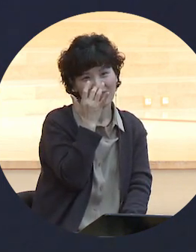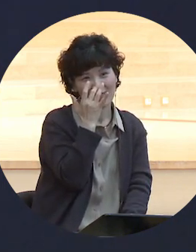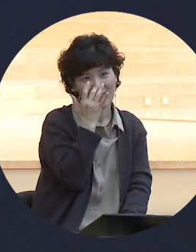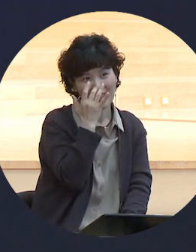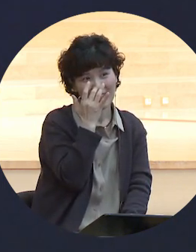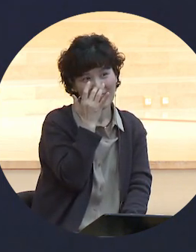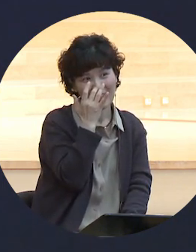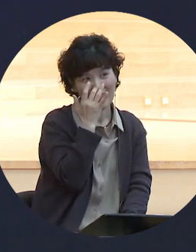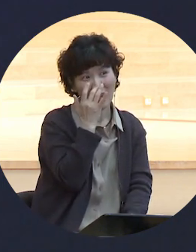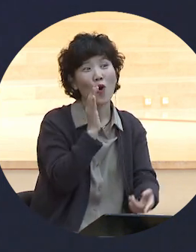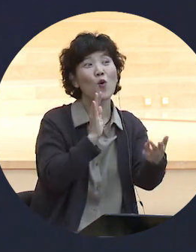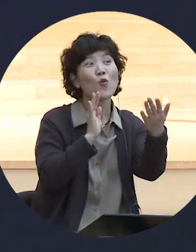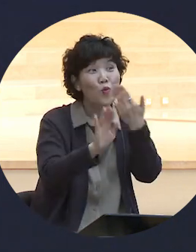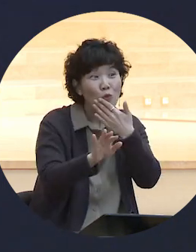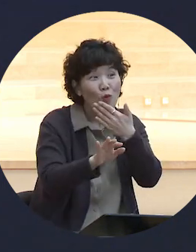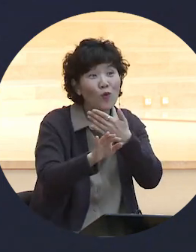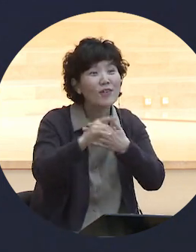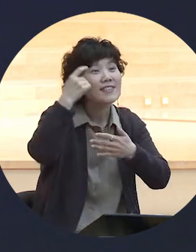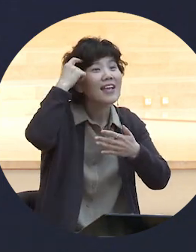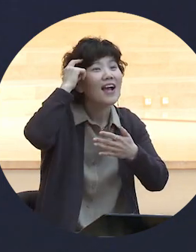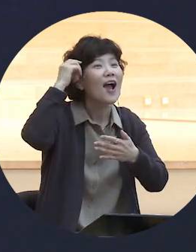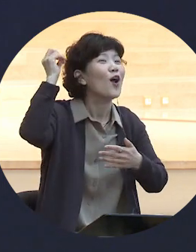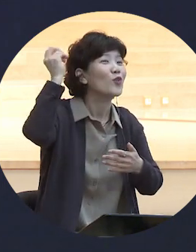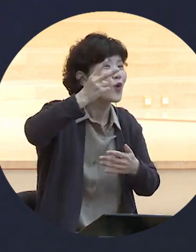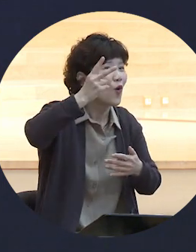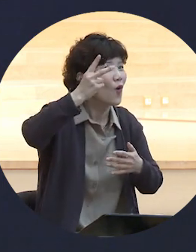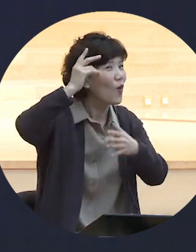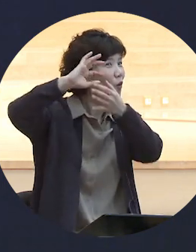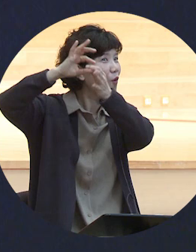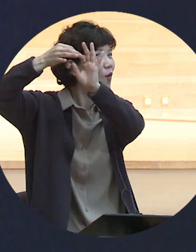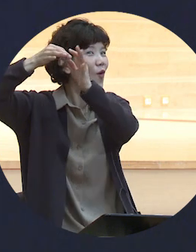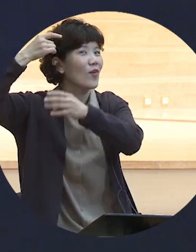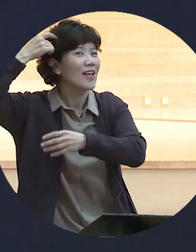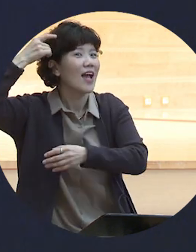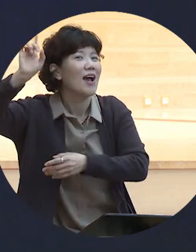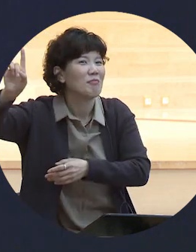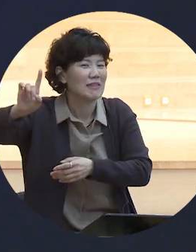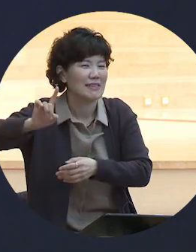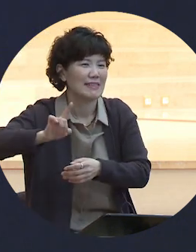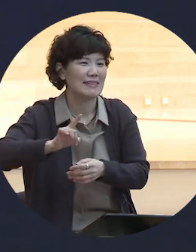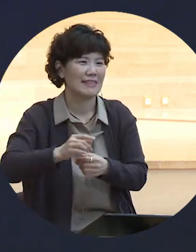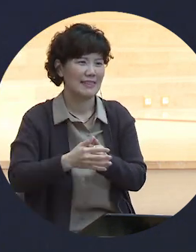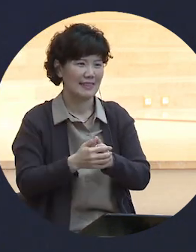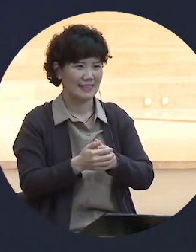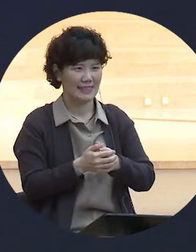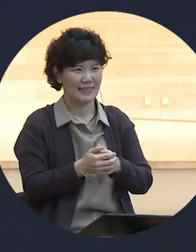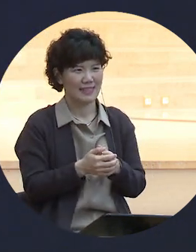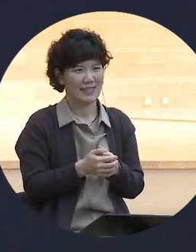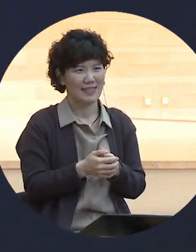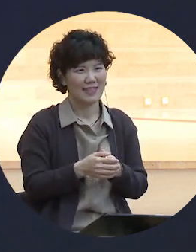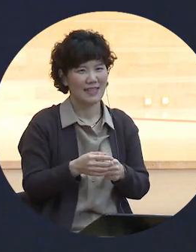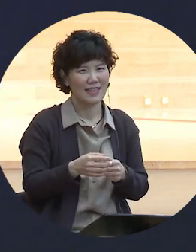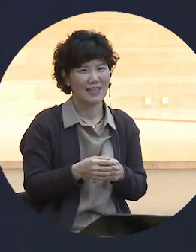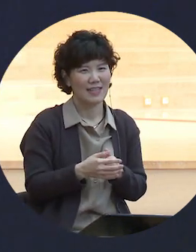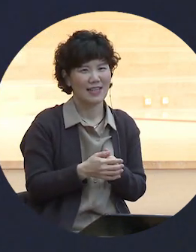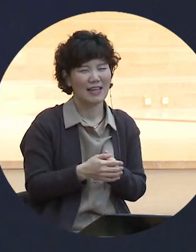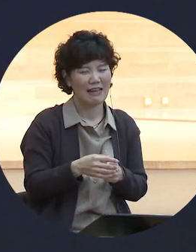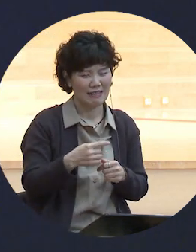제가 뭔 생각을 했는지 아십니까? 뭔 생각했냐면 아이고 참 디도 무식하네.